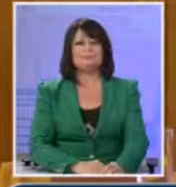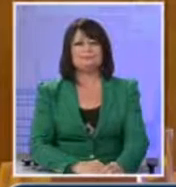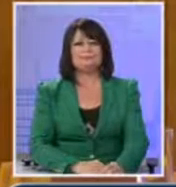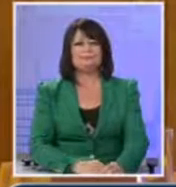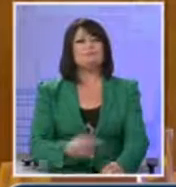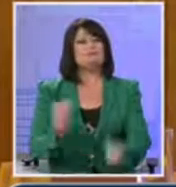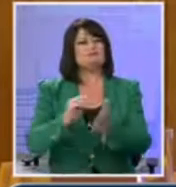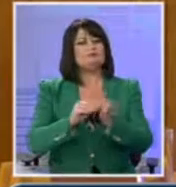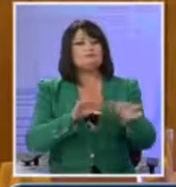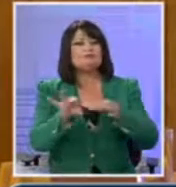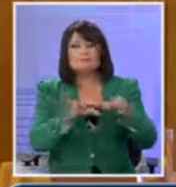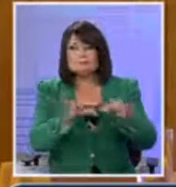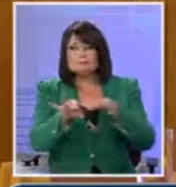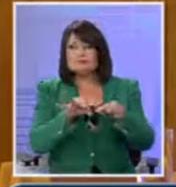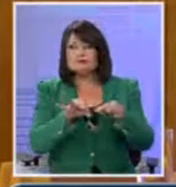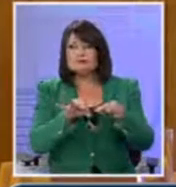Σχεδιάζουμε